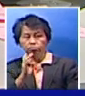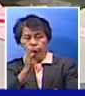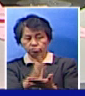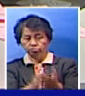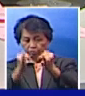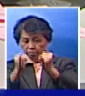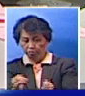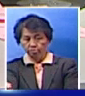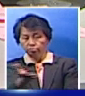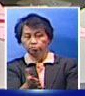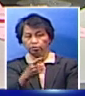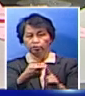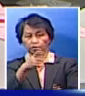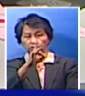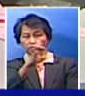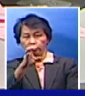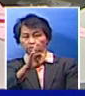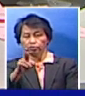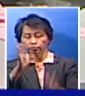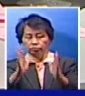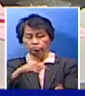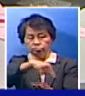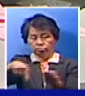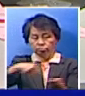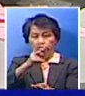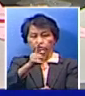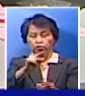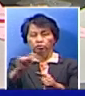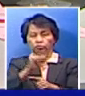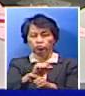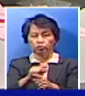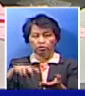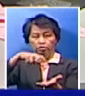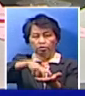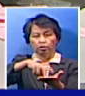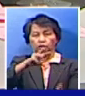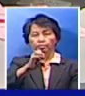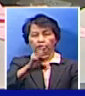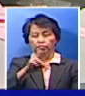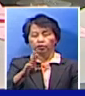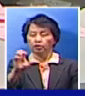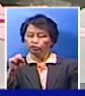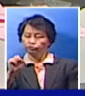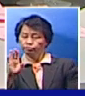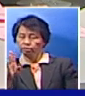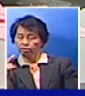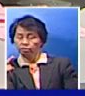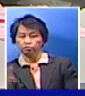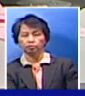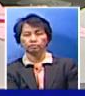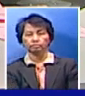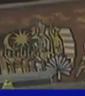individu sebahagian daripada 800,000 warga sekitar Lembah Kelang yang menggunakan perkhidmatan MRT SBK itu.